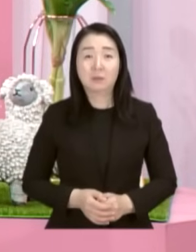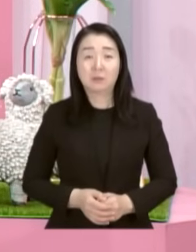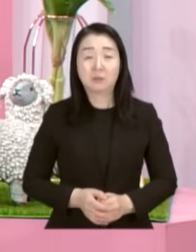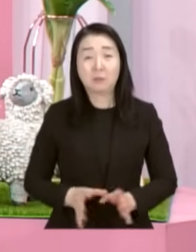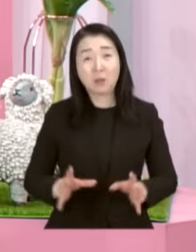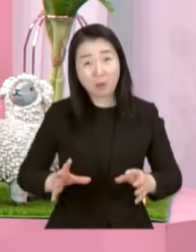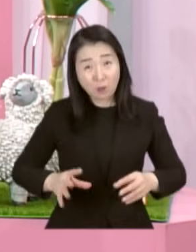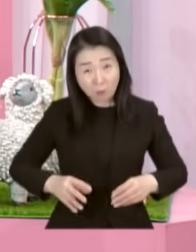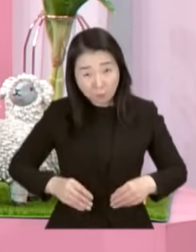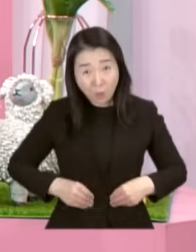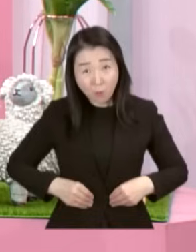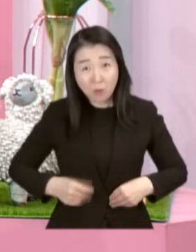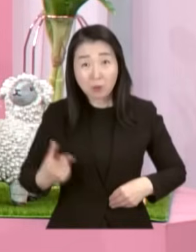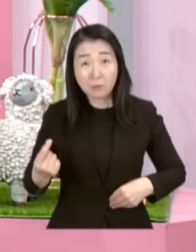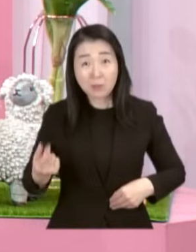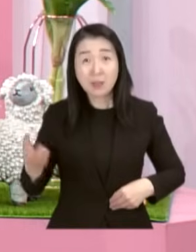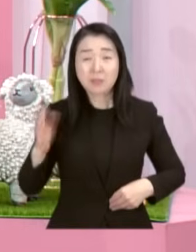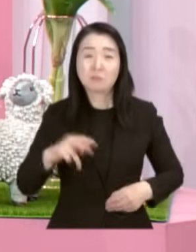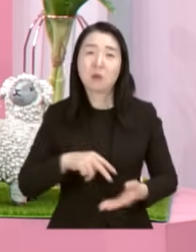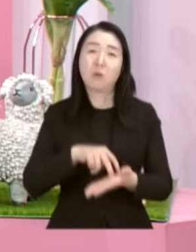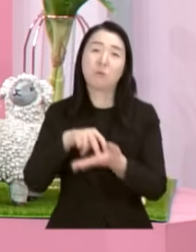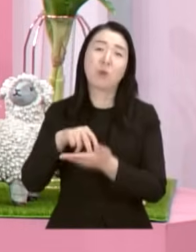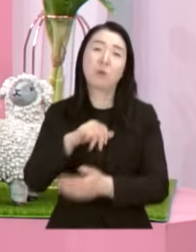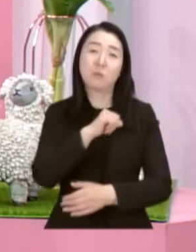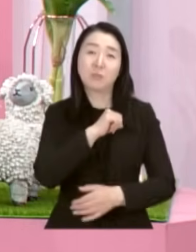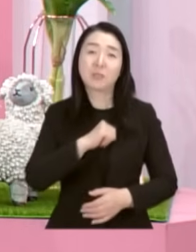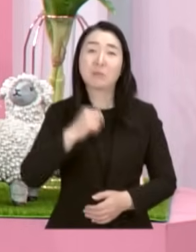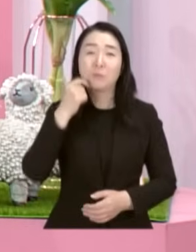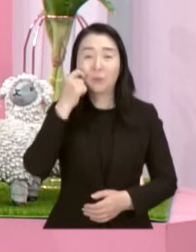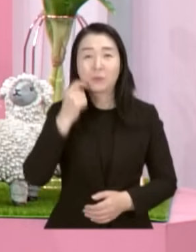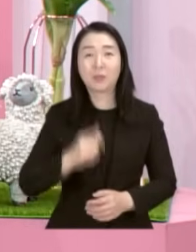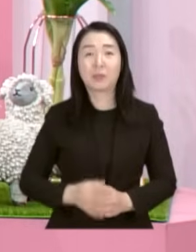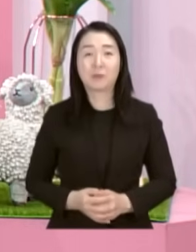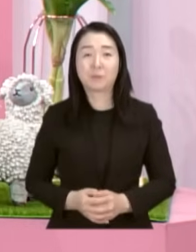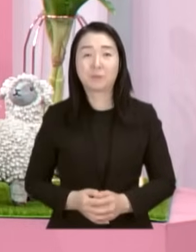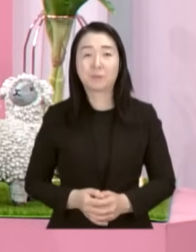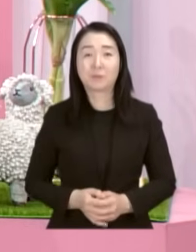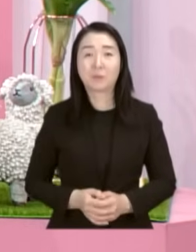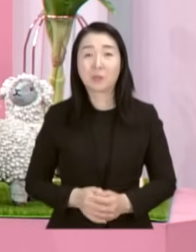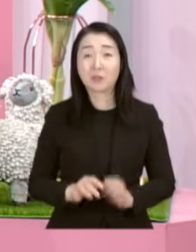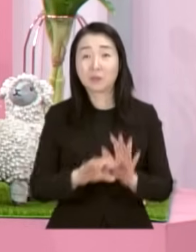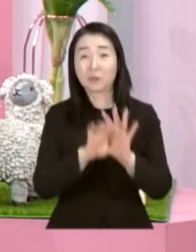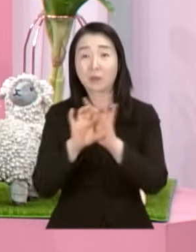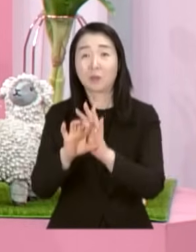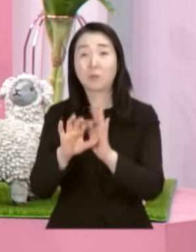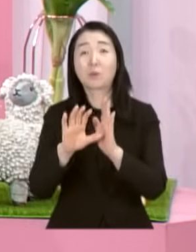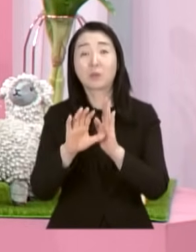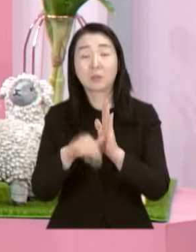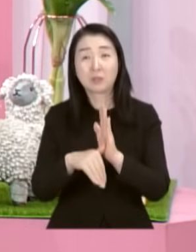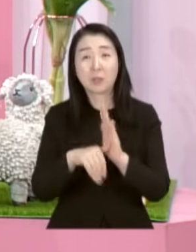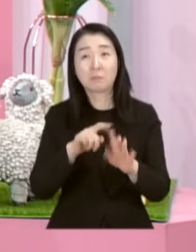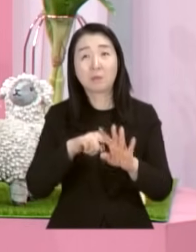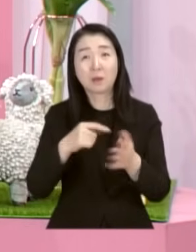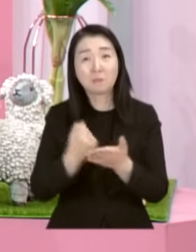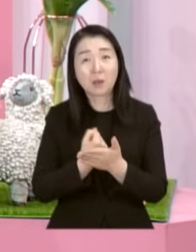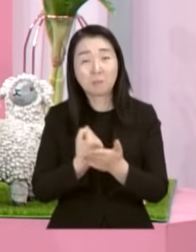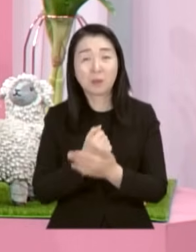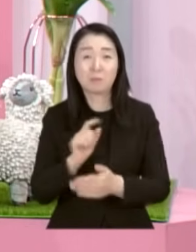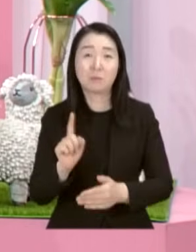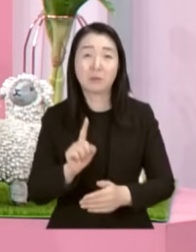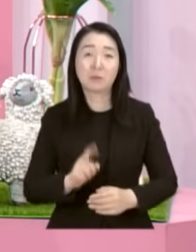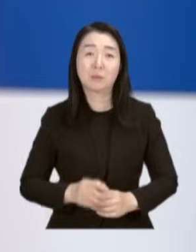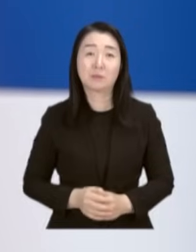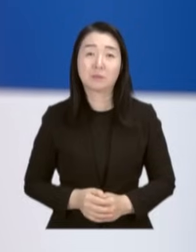정말 배고픔도 배고픔이지만 외로움을 못 견뎌요. 외로워. 맞아, 맞아. 제가 코로나 기간 동안에 들은 얘기 중에 제일 가슴 아픈